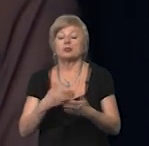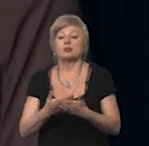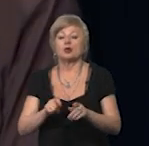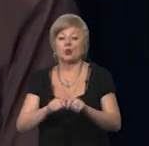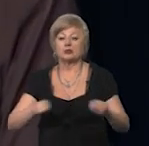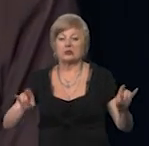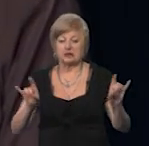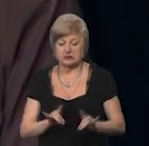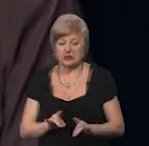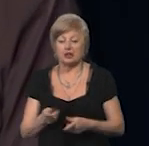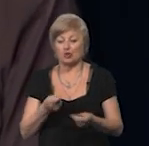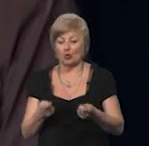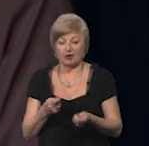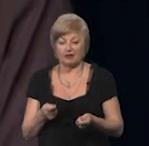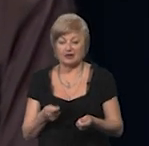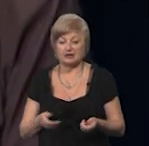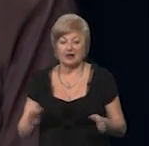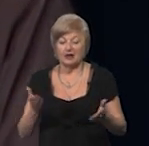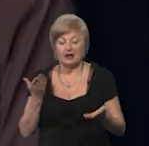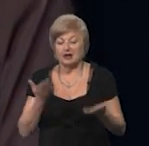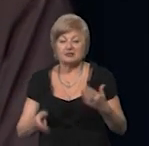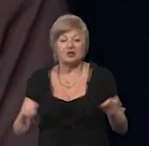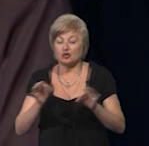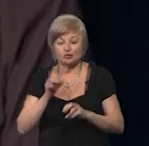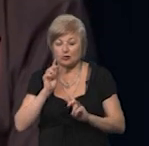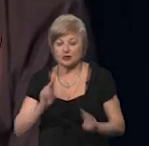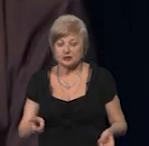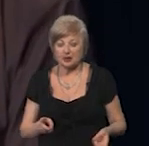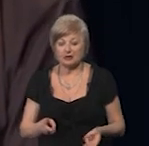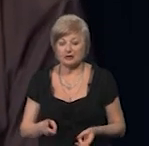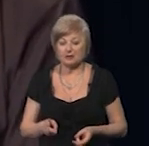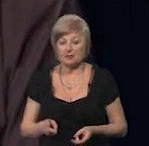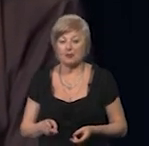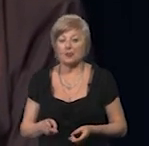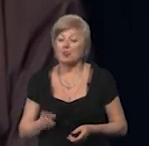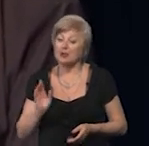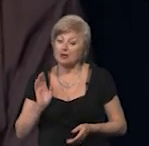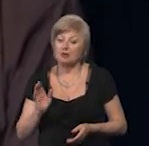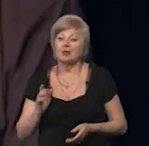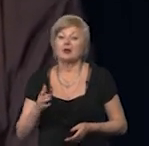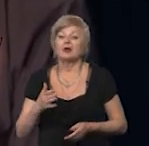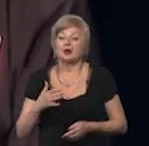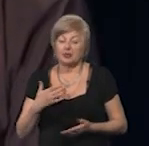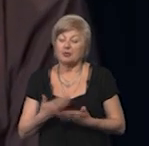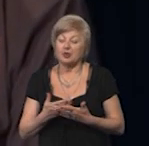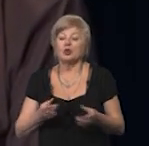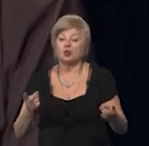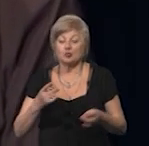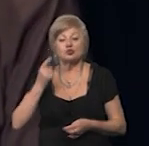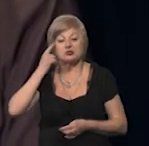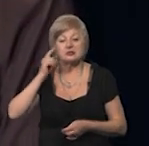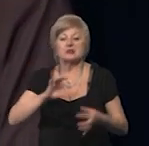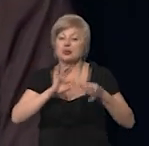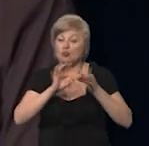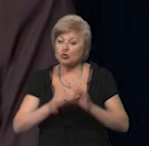йому вже ніхто не розкаже. Ой, а ви знаєте, чому офіціанти? Тому що тихо-тихо, я там був, я знаю. Та? Я не кажу, що треба